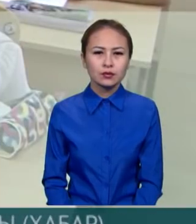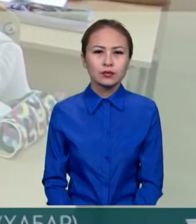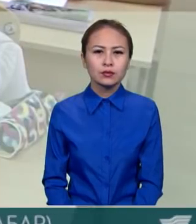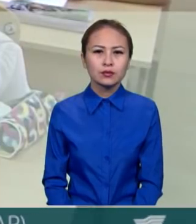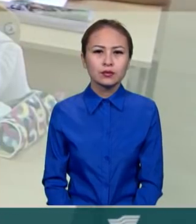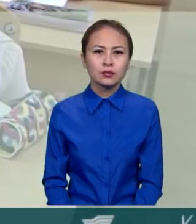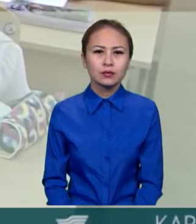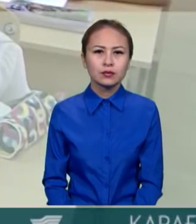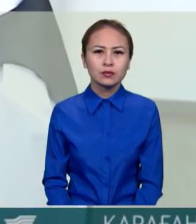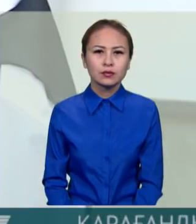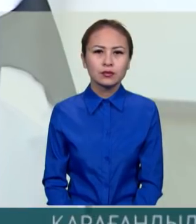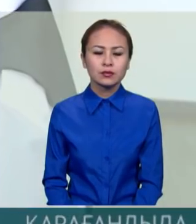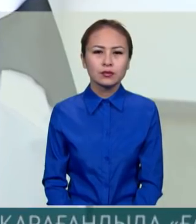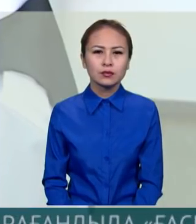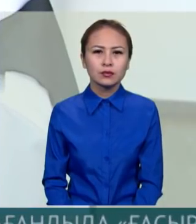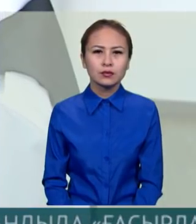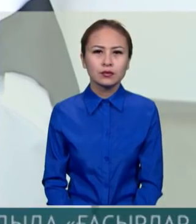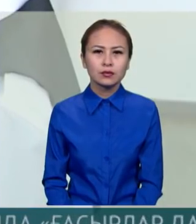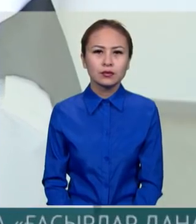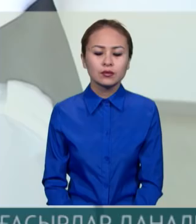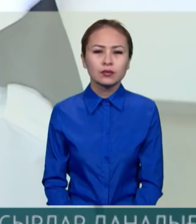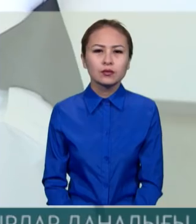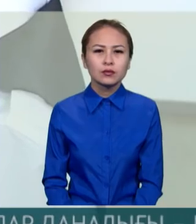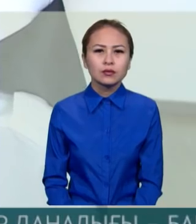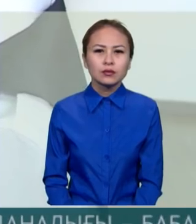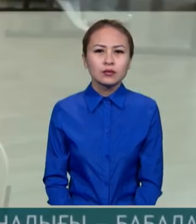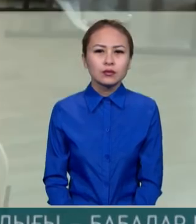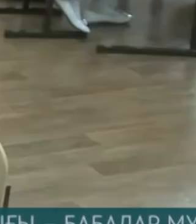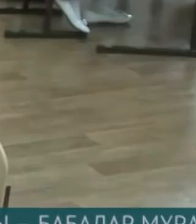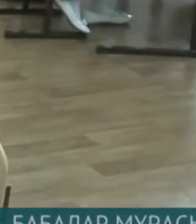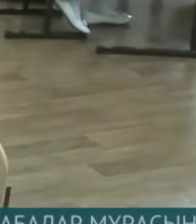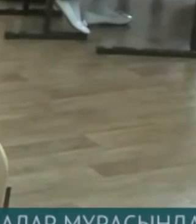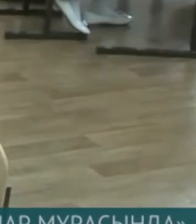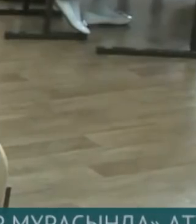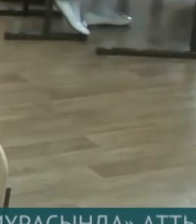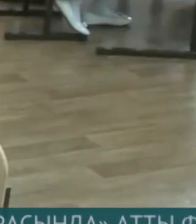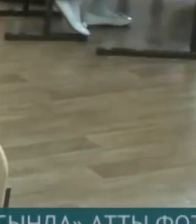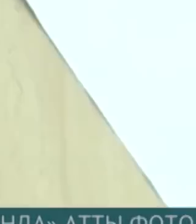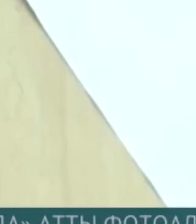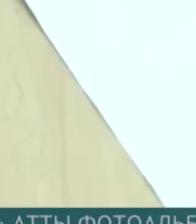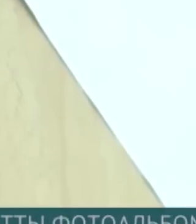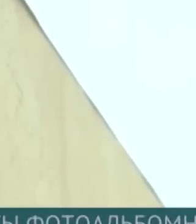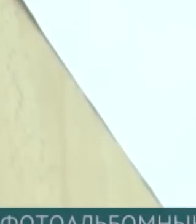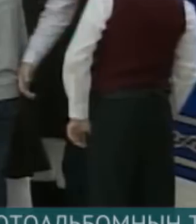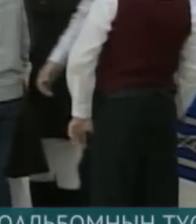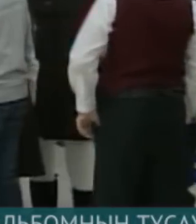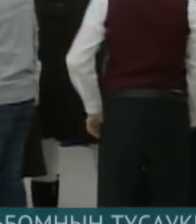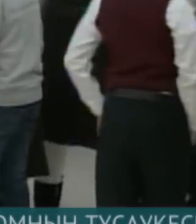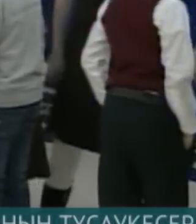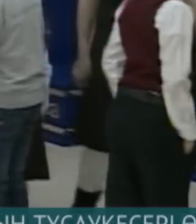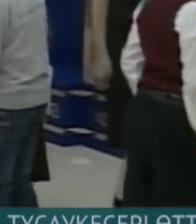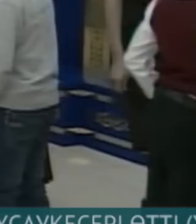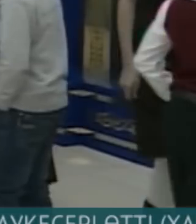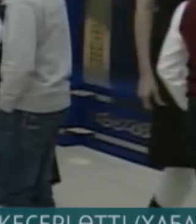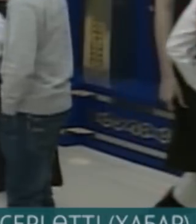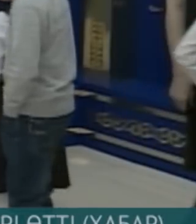алуда. Мәртөк ауданының Родниковка ауылында тағы бір жаңа оқу ордасының құрылысы жақын арада аяқталуы тиіс. Облыстық білім басқармасы